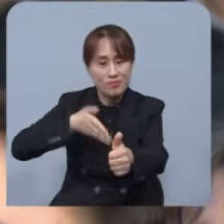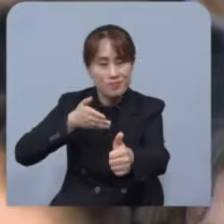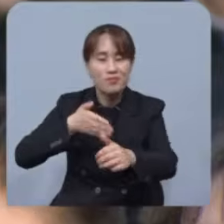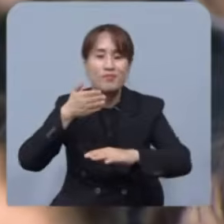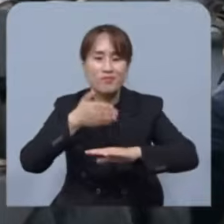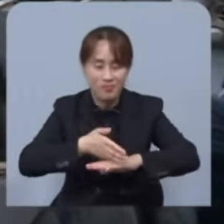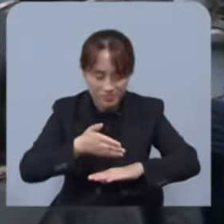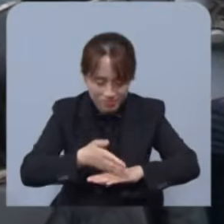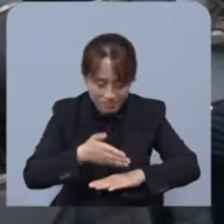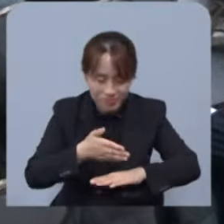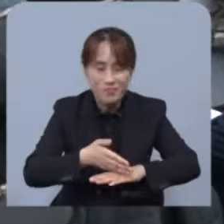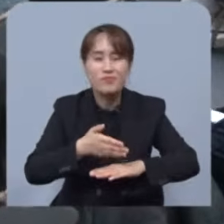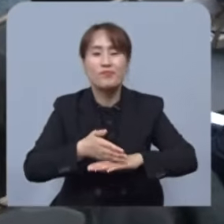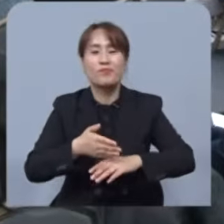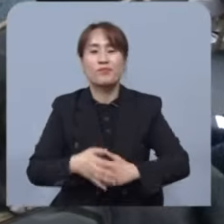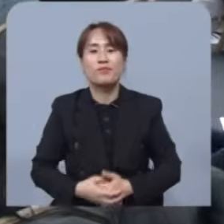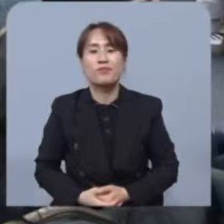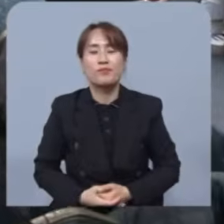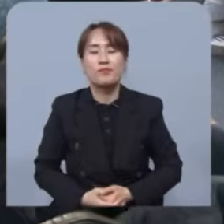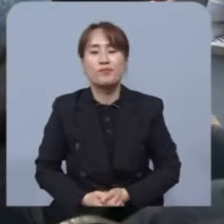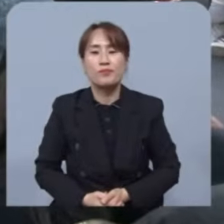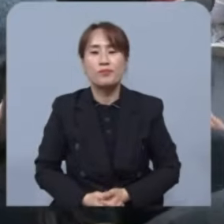감사합니다.